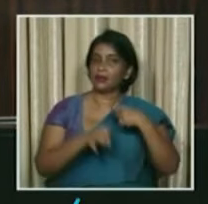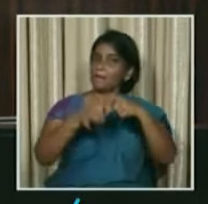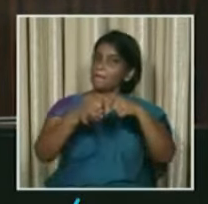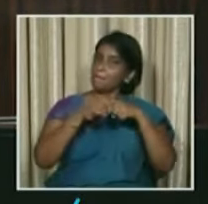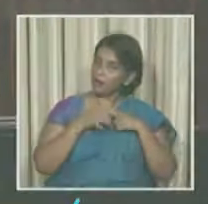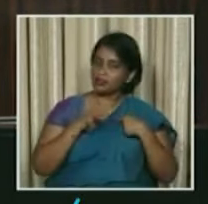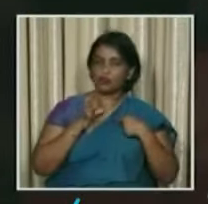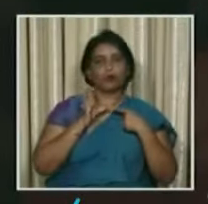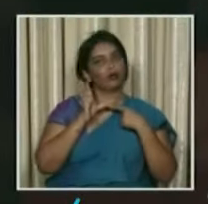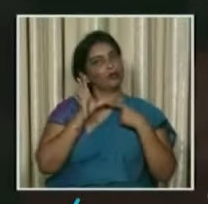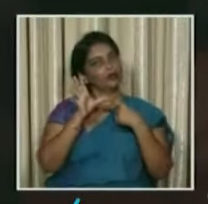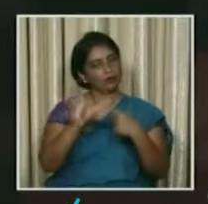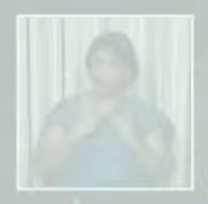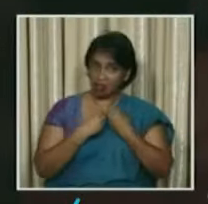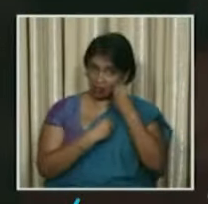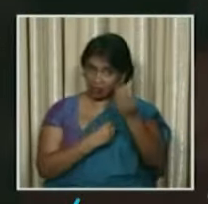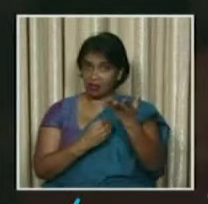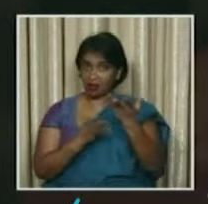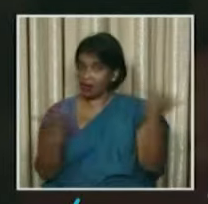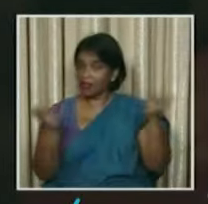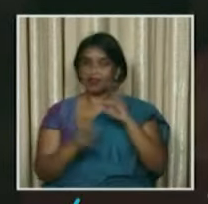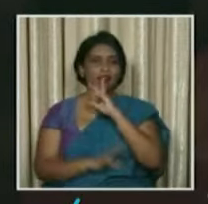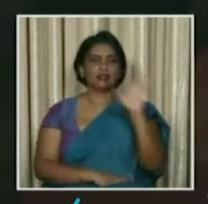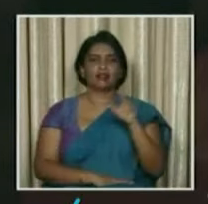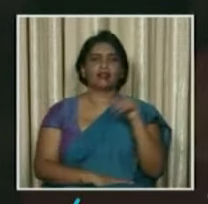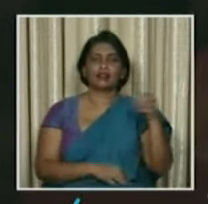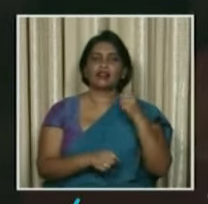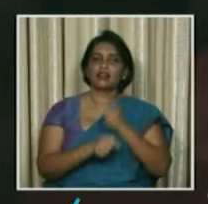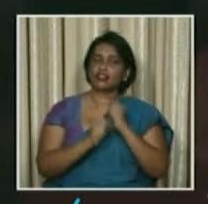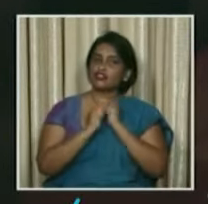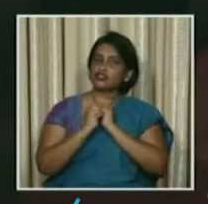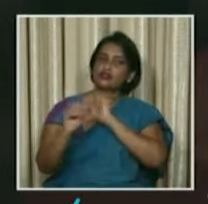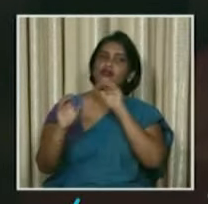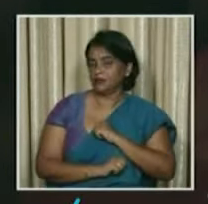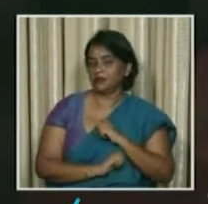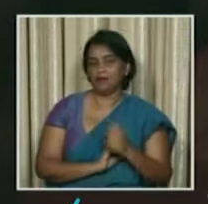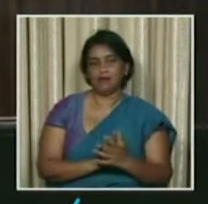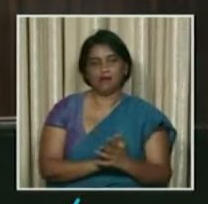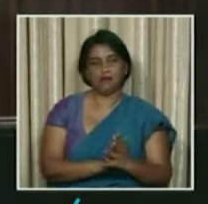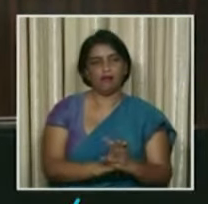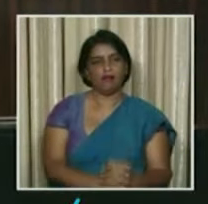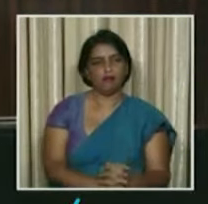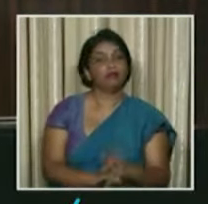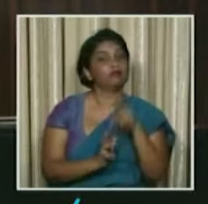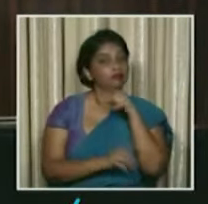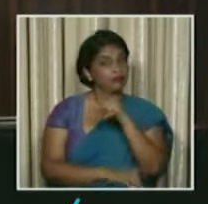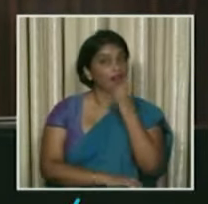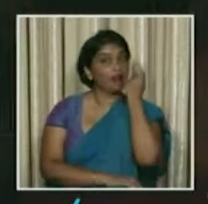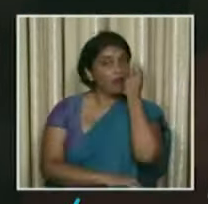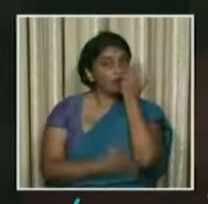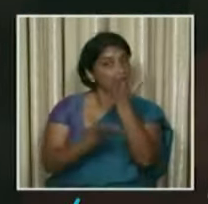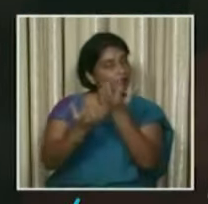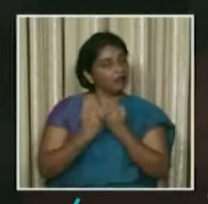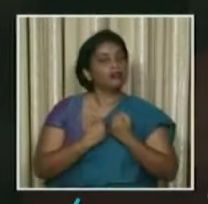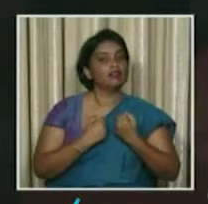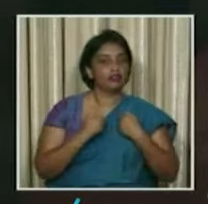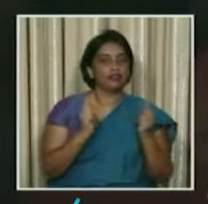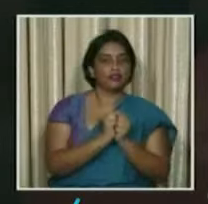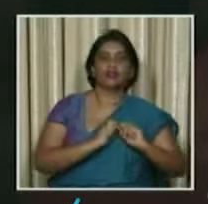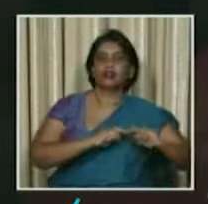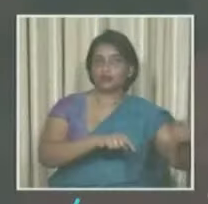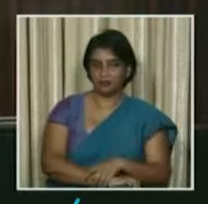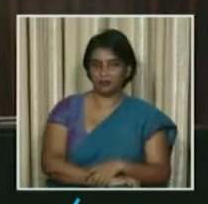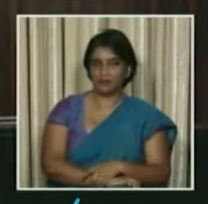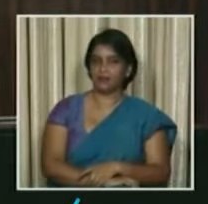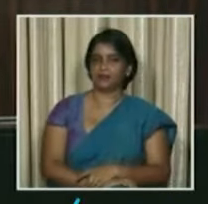අපි උත්තර දෙන්න අපි කටයුතු කරනවා. දැන් මෙතුමා අහනවා රාජ්‍ය සේවයට බඳව ගන්නවද නැද්ද කියලා. මොකද එතුමන්ලගේ අදහස් අරගෙන හරි අපිට ඒක ක්‍රියාත්මක කරන්න